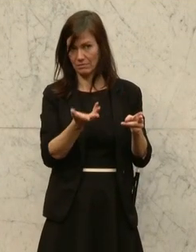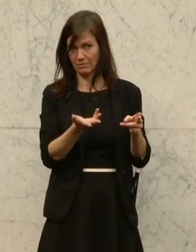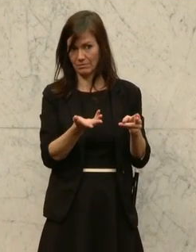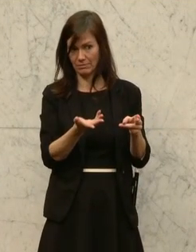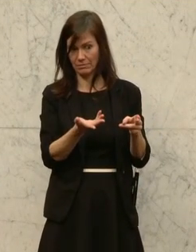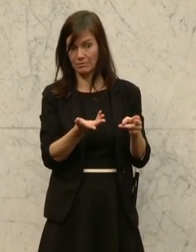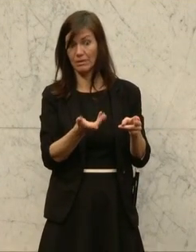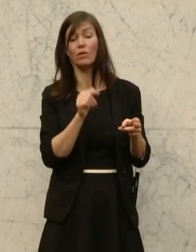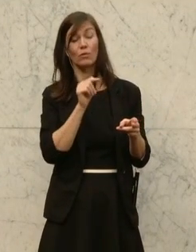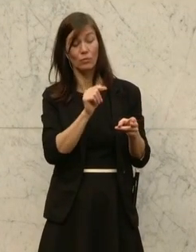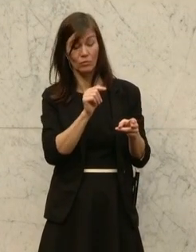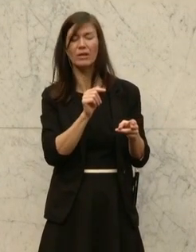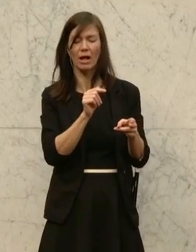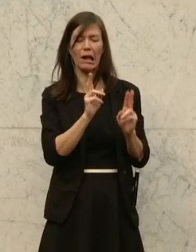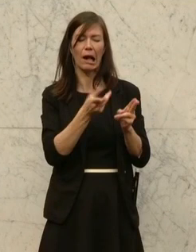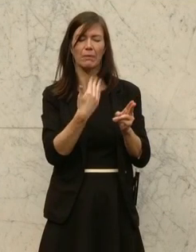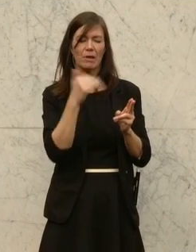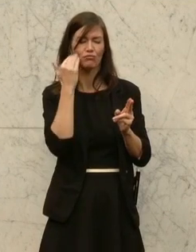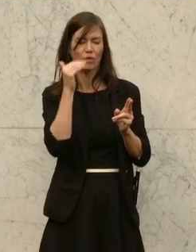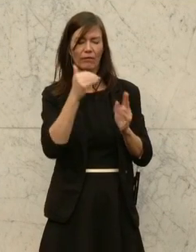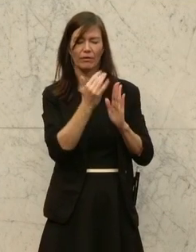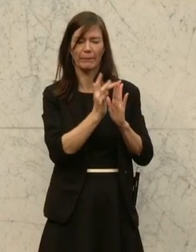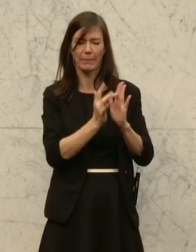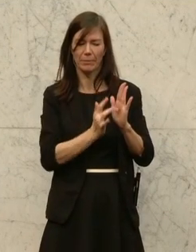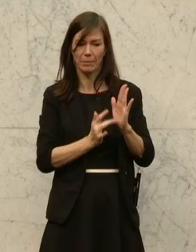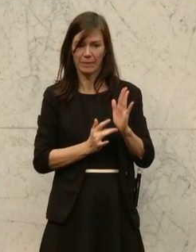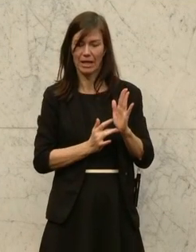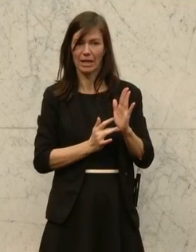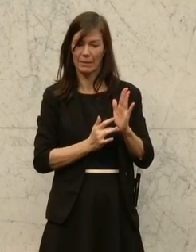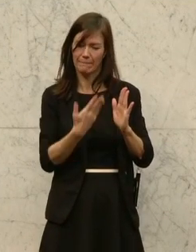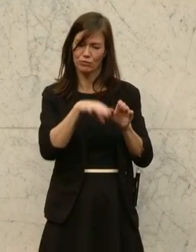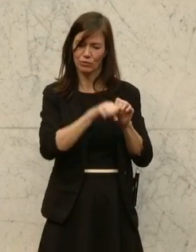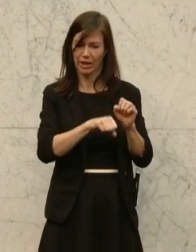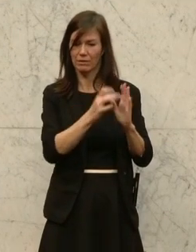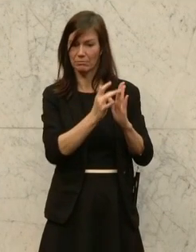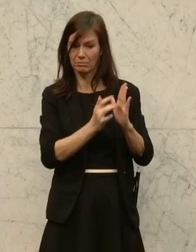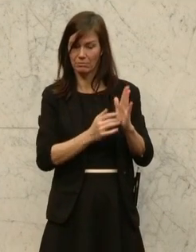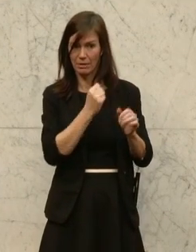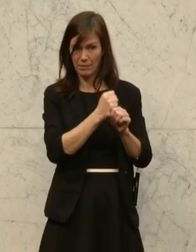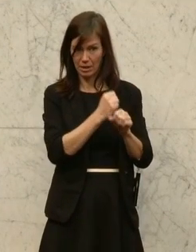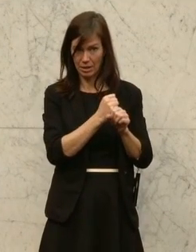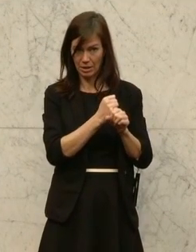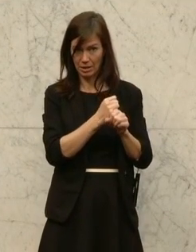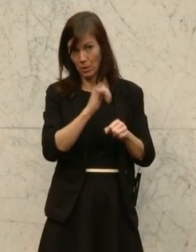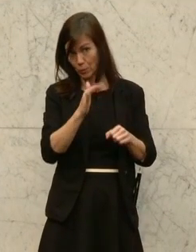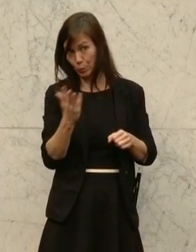gibt, nachzuschärfen. Wir haben aber auch schon den Verlauf der Statistik besprochen und meines Überblicks nach